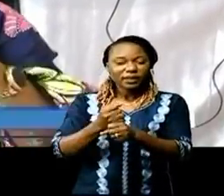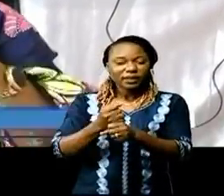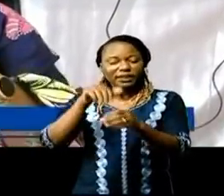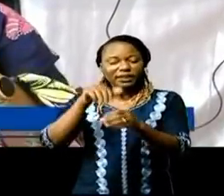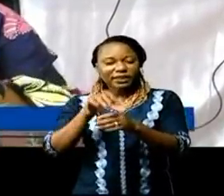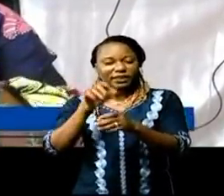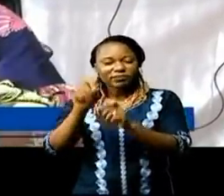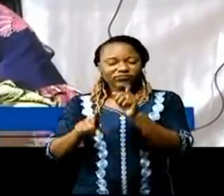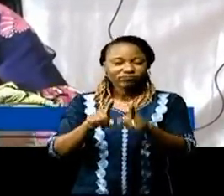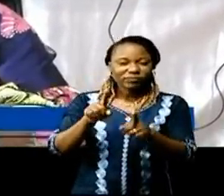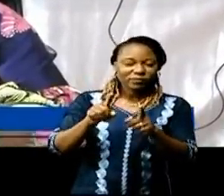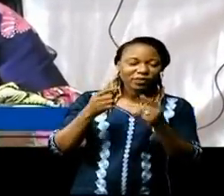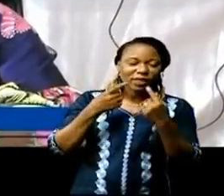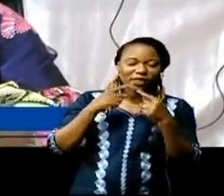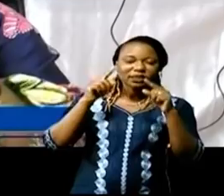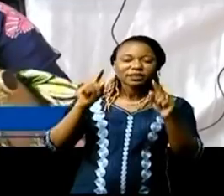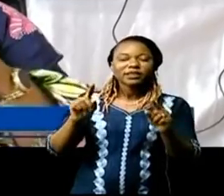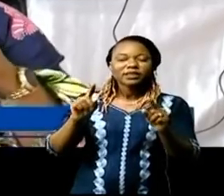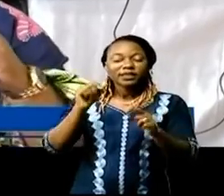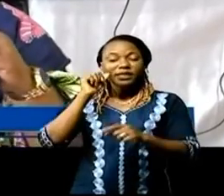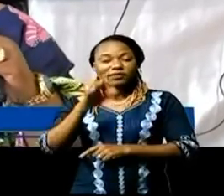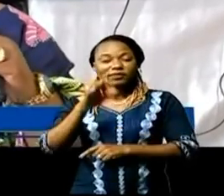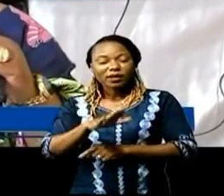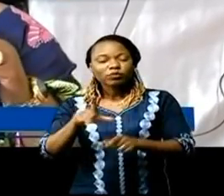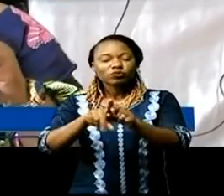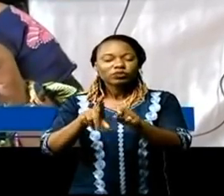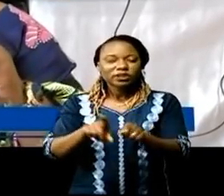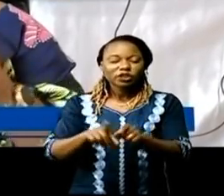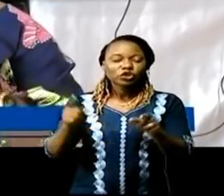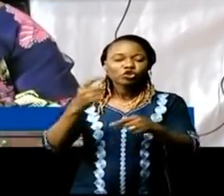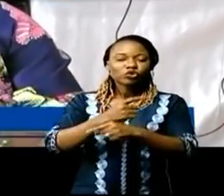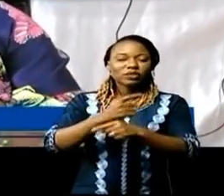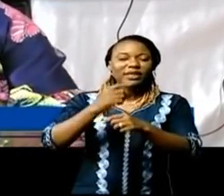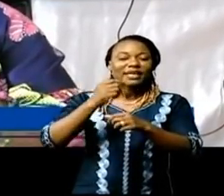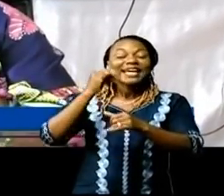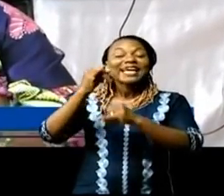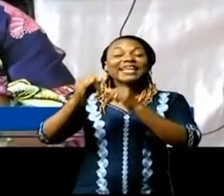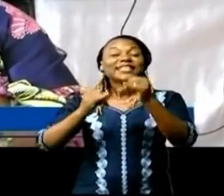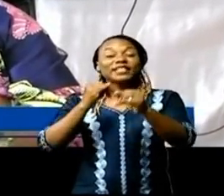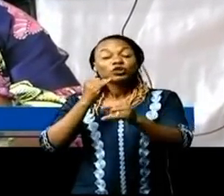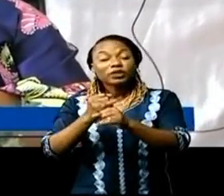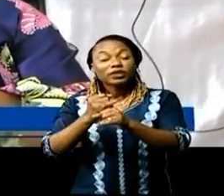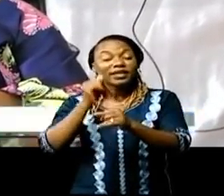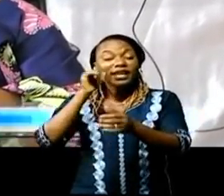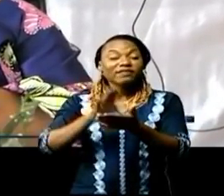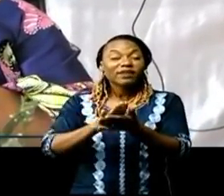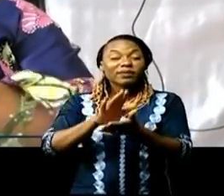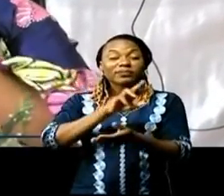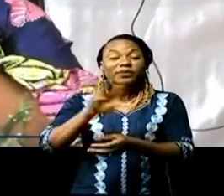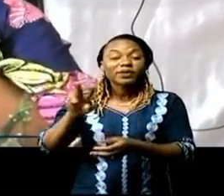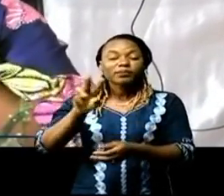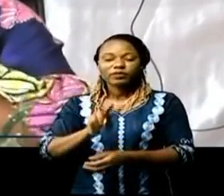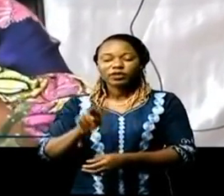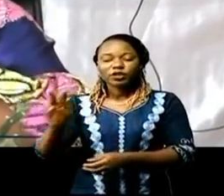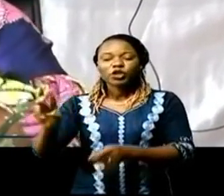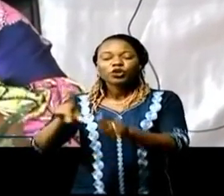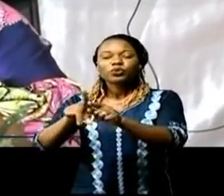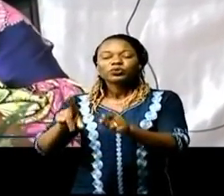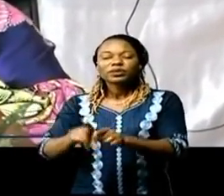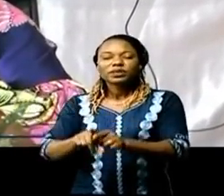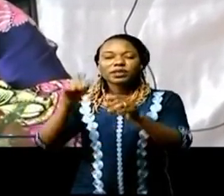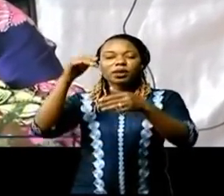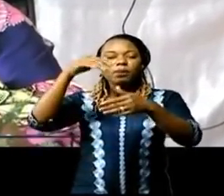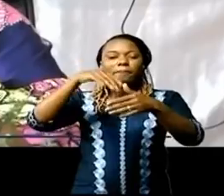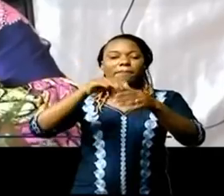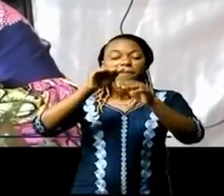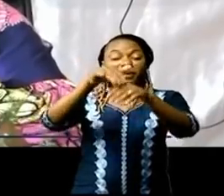à la réussite, aussi bien de la Journée internationale de la femme 2022, de la participation de notre pays